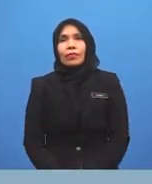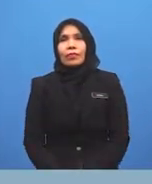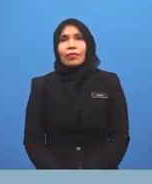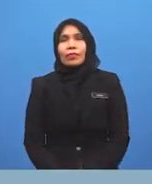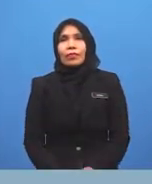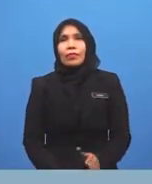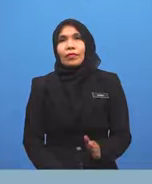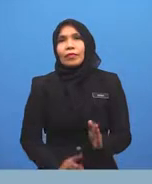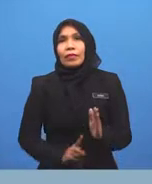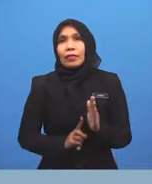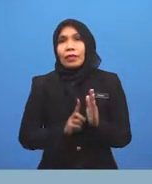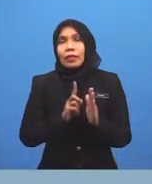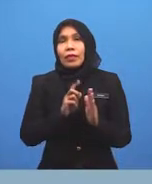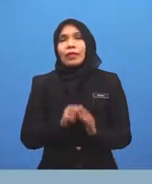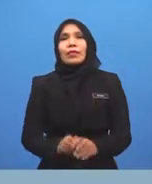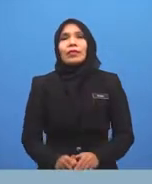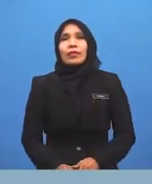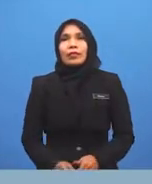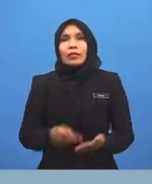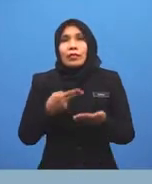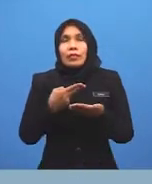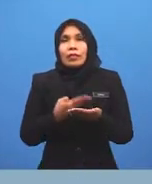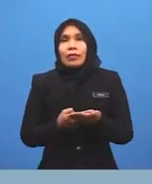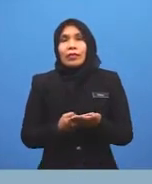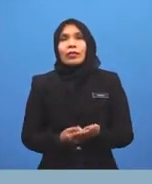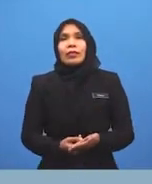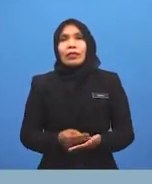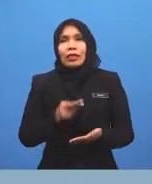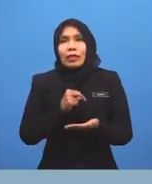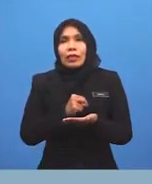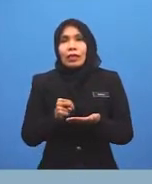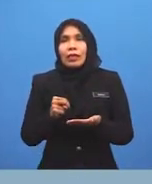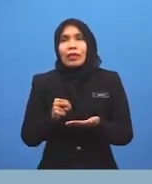semakin meningkat sehingga mencapai nilai maksimum.